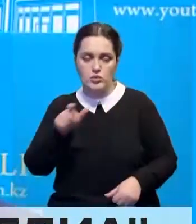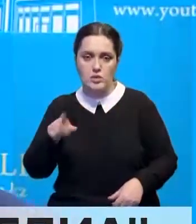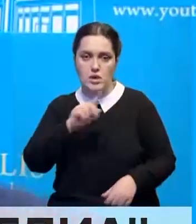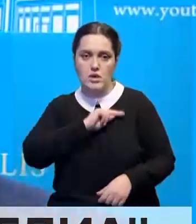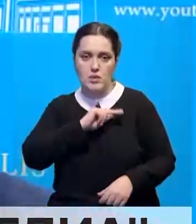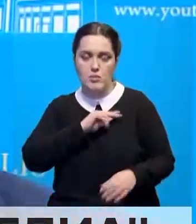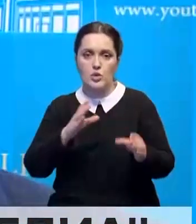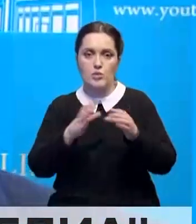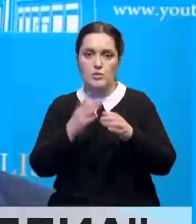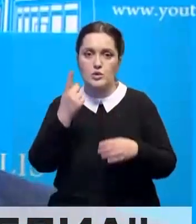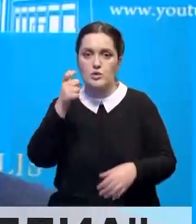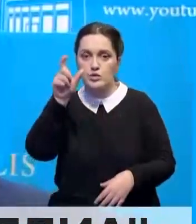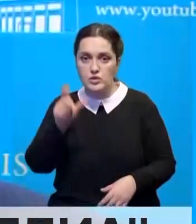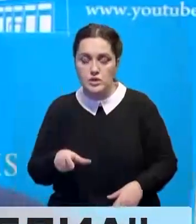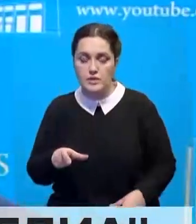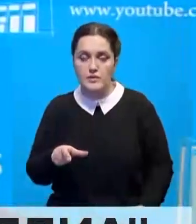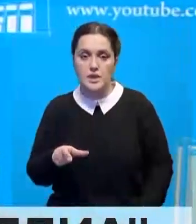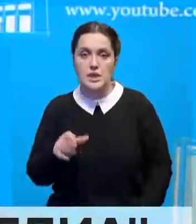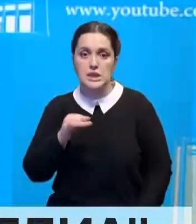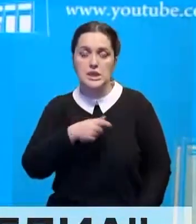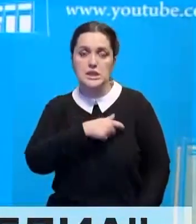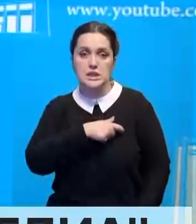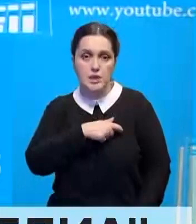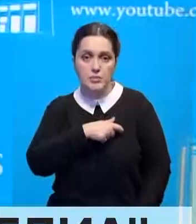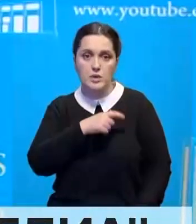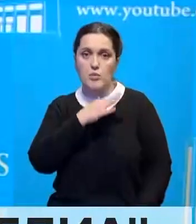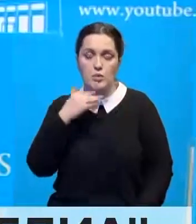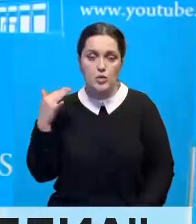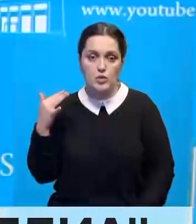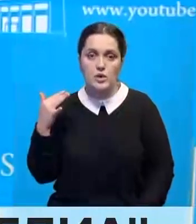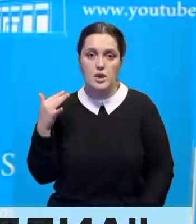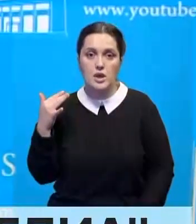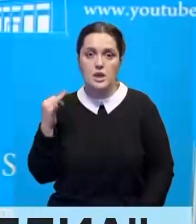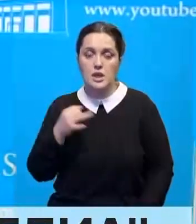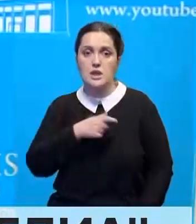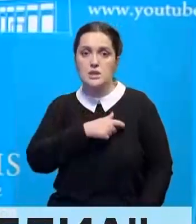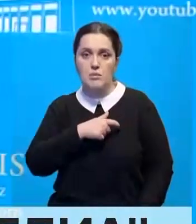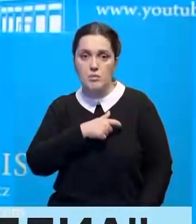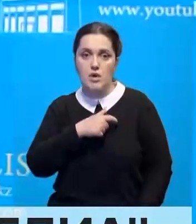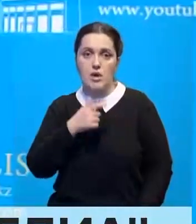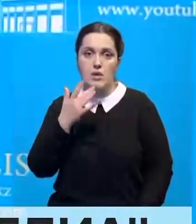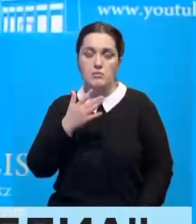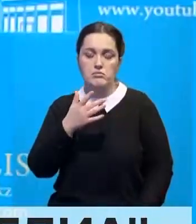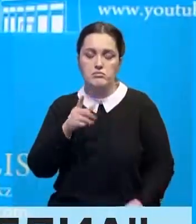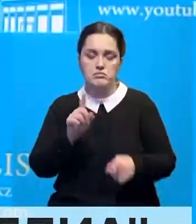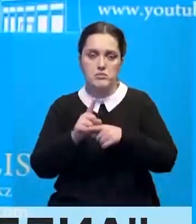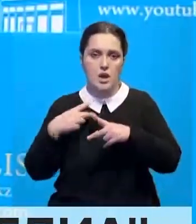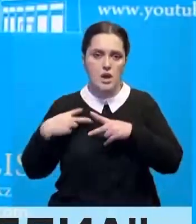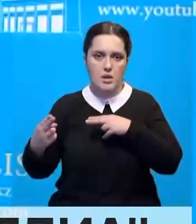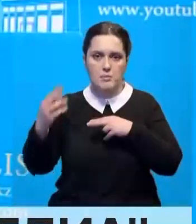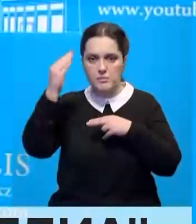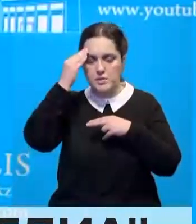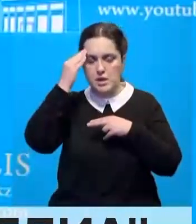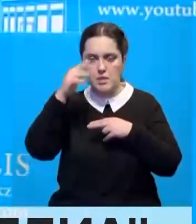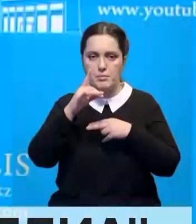группе 100 человек. И депутатов достаточно много. И депутаты придерживаются моей точки зрения, пресс-карты